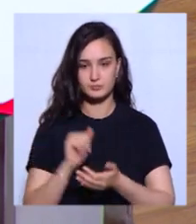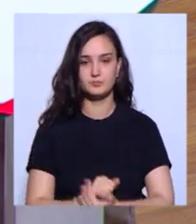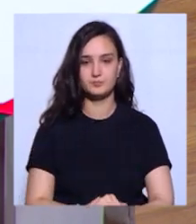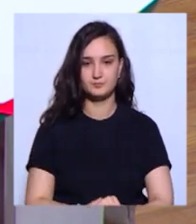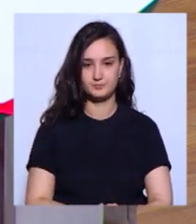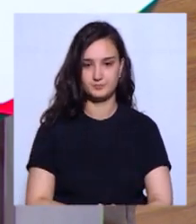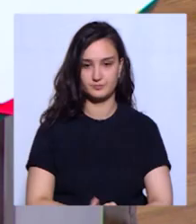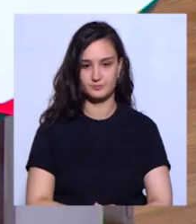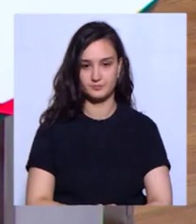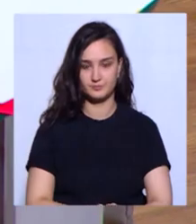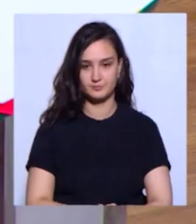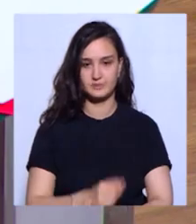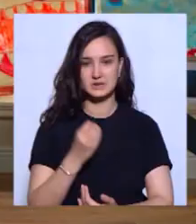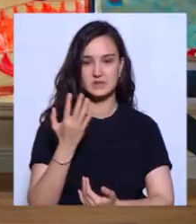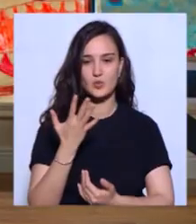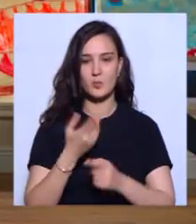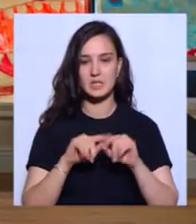კიდევ რომელია ცივი ფერი?